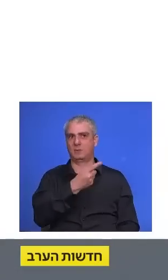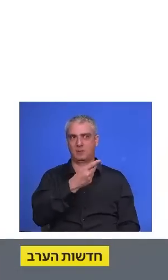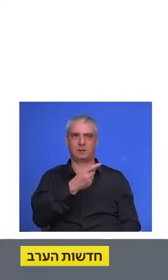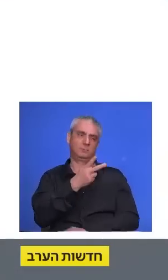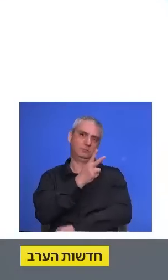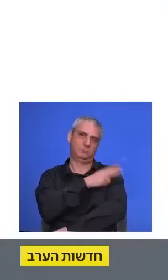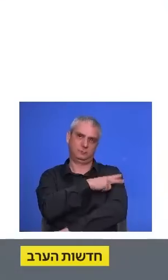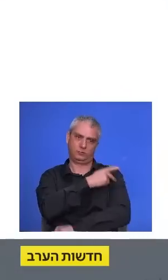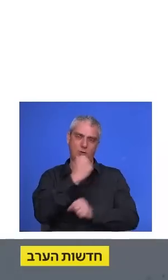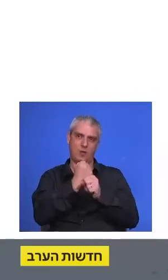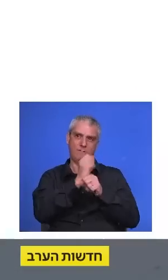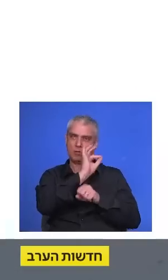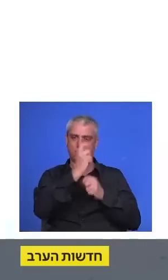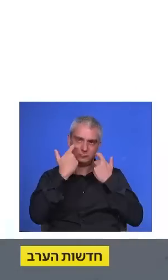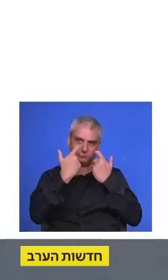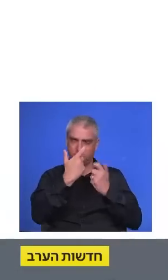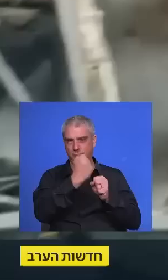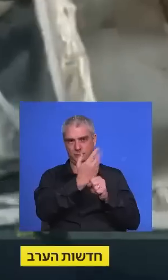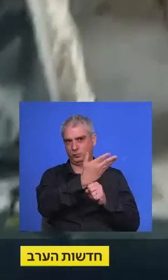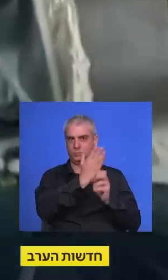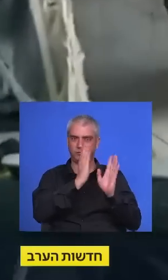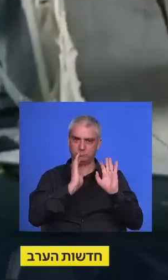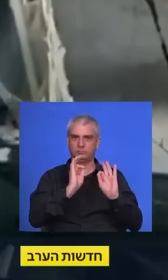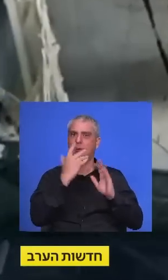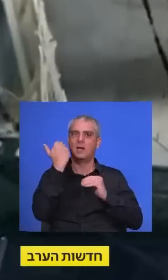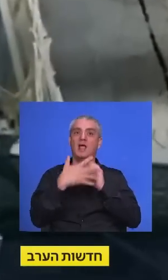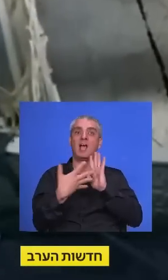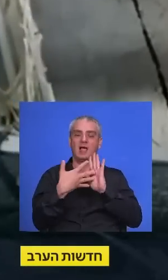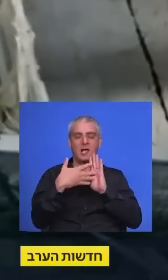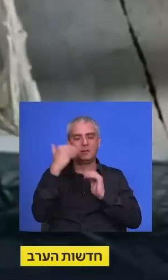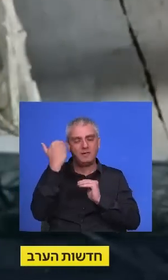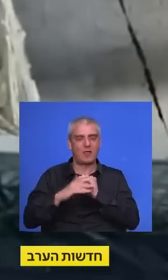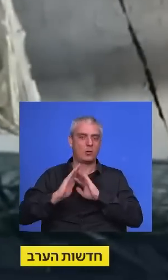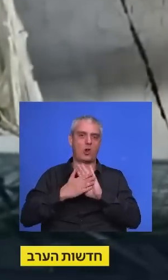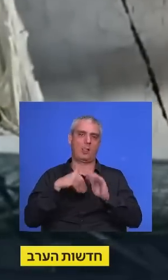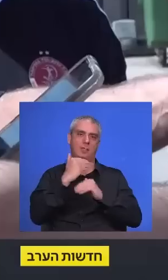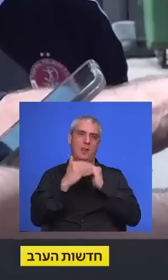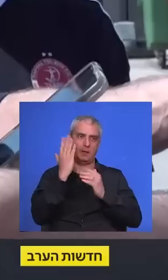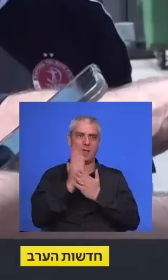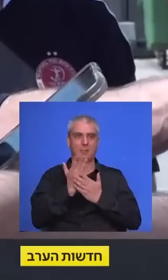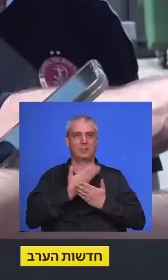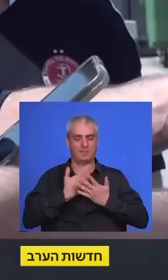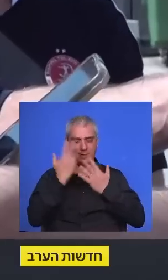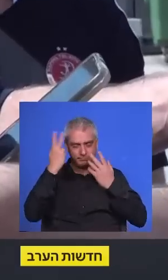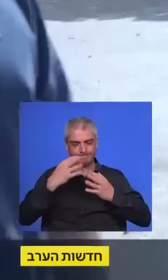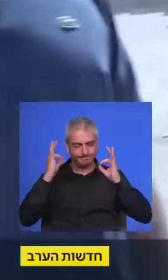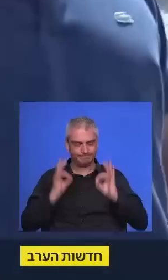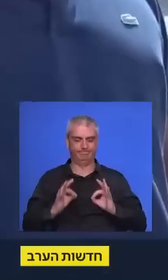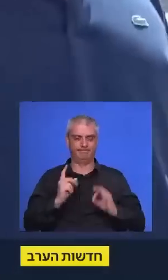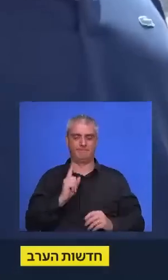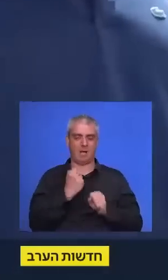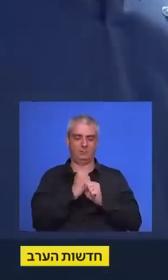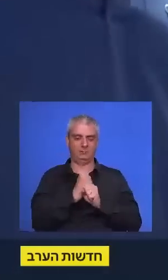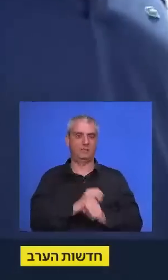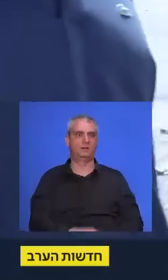האכיפה שעושים את עבודתם נאמנה לסיים את החקירה ולמצות את כל ההליכים התום עד שנקבל מסקנה שהיא חד משמעית. מצב כזה